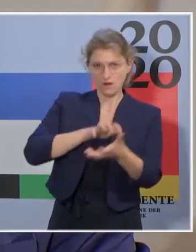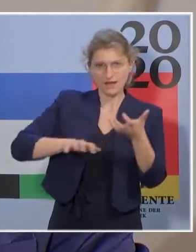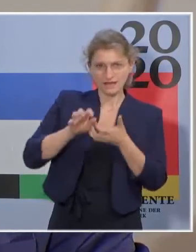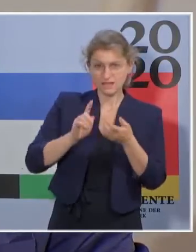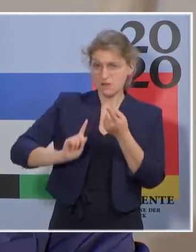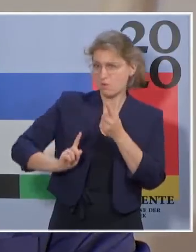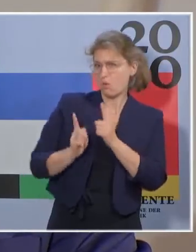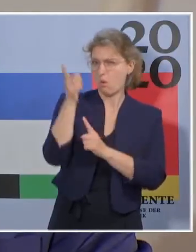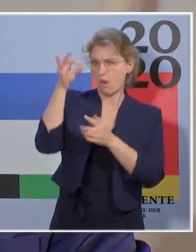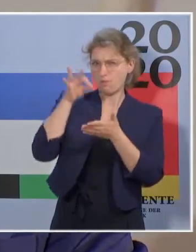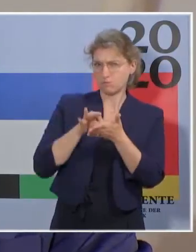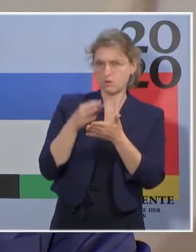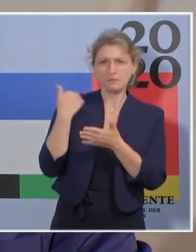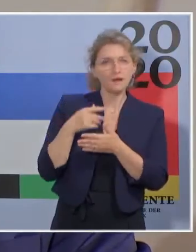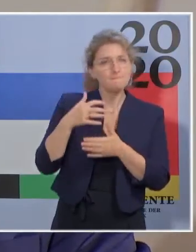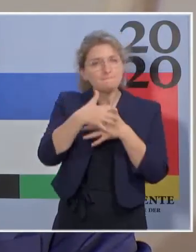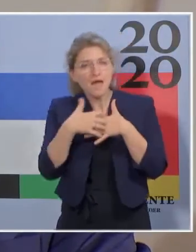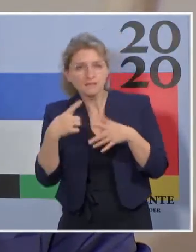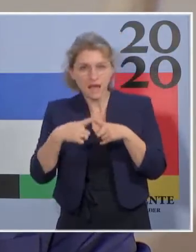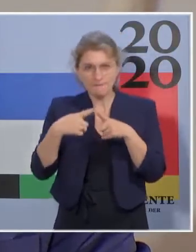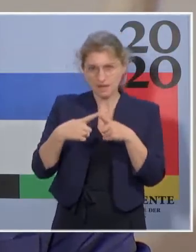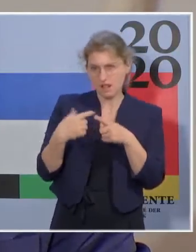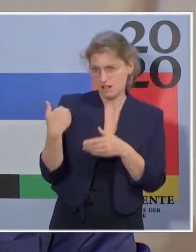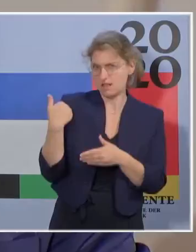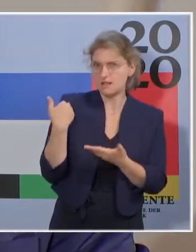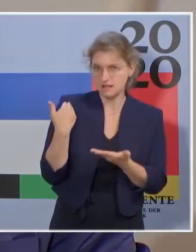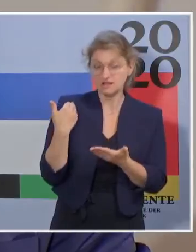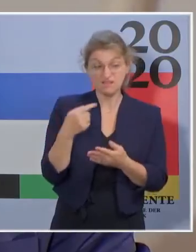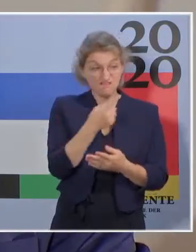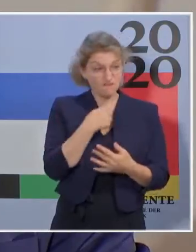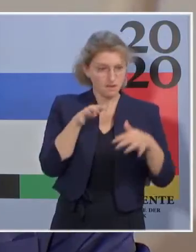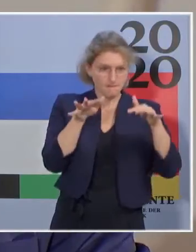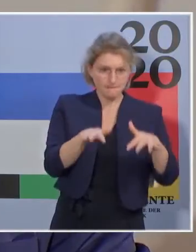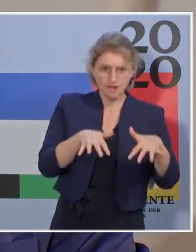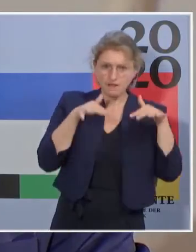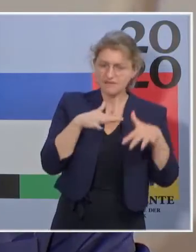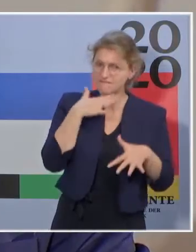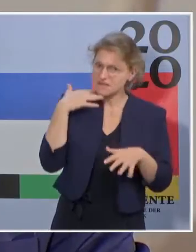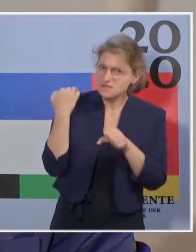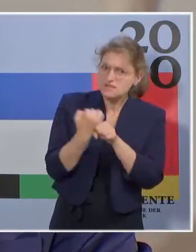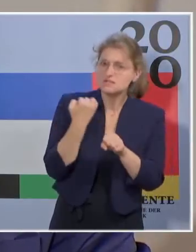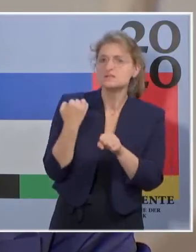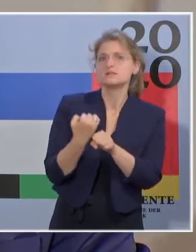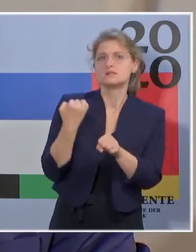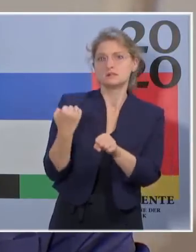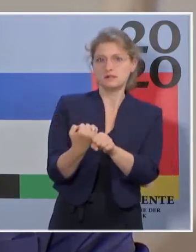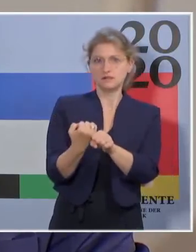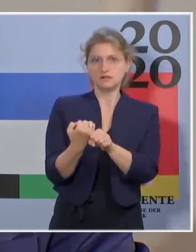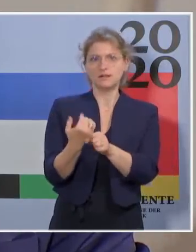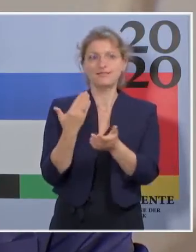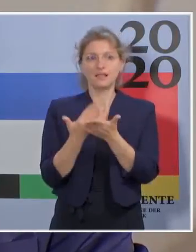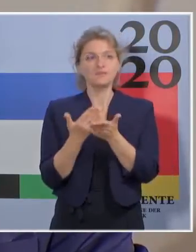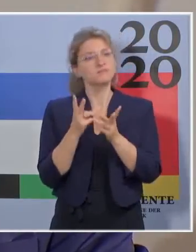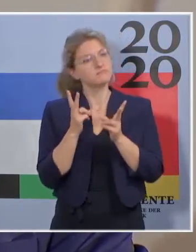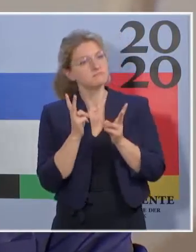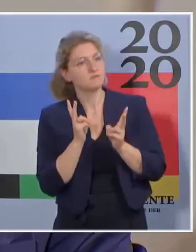März, April wir im Parlament große Anstrengungen unternehmen mussten, um zu